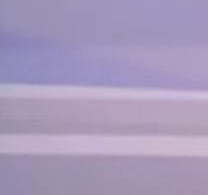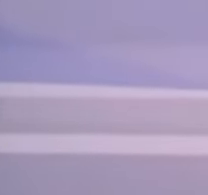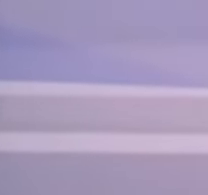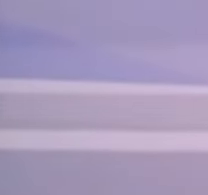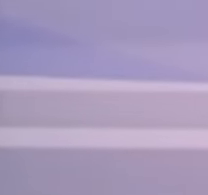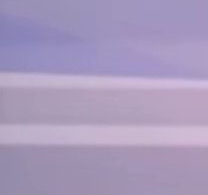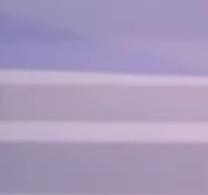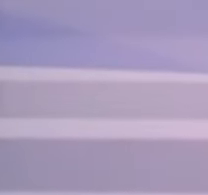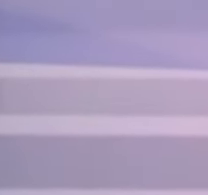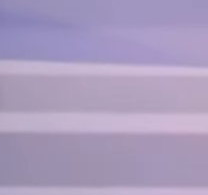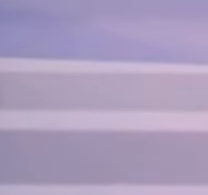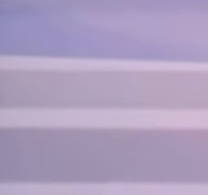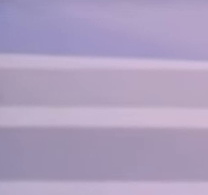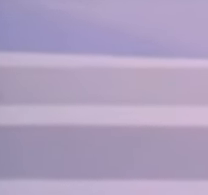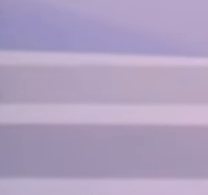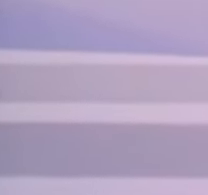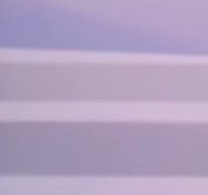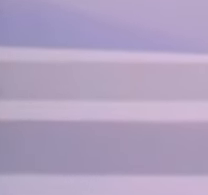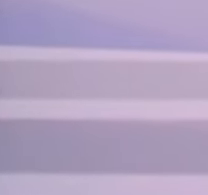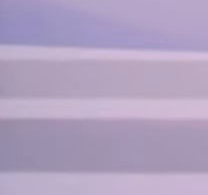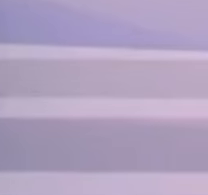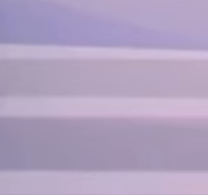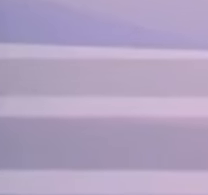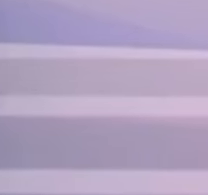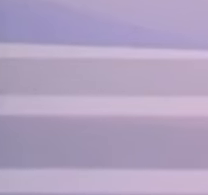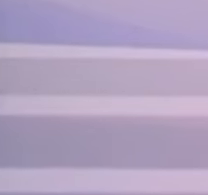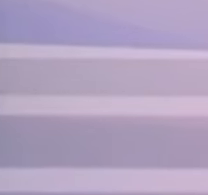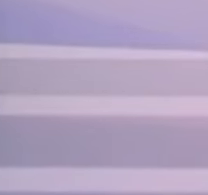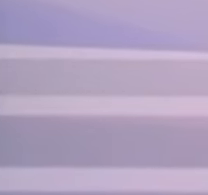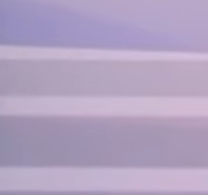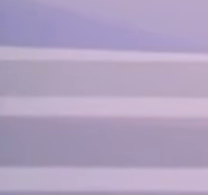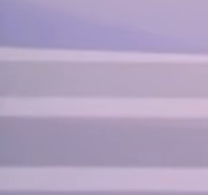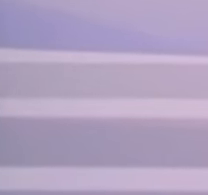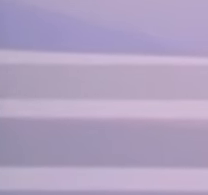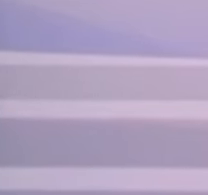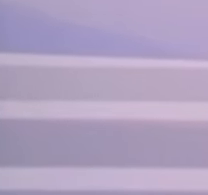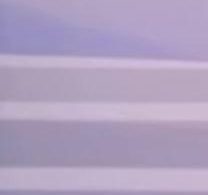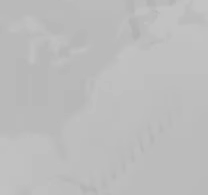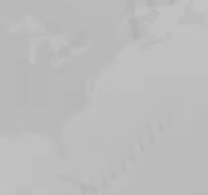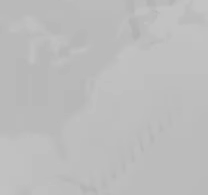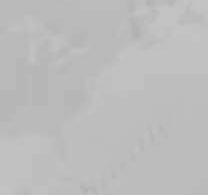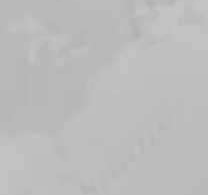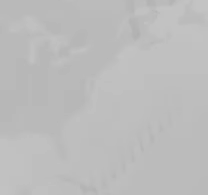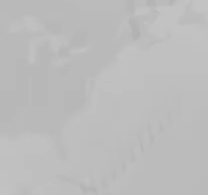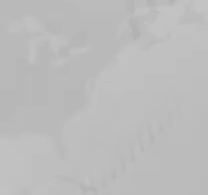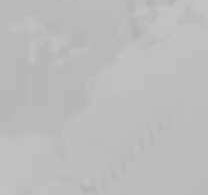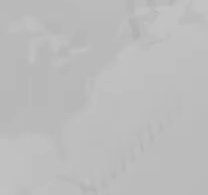abroad, samahan niyo kami sa GMA Pinoy TV at www.gmanews.tv.